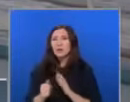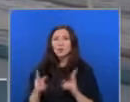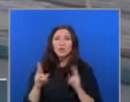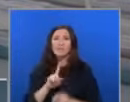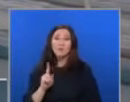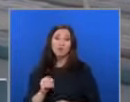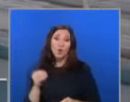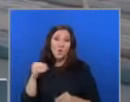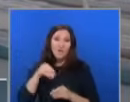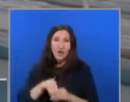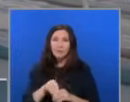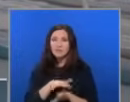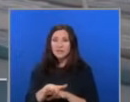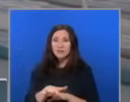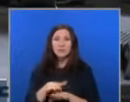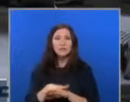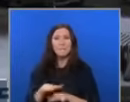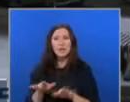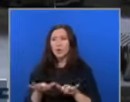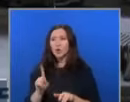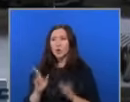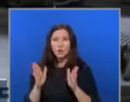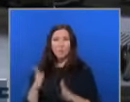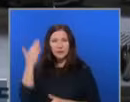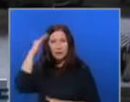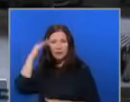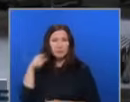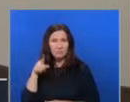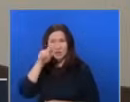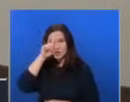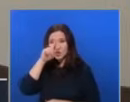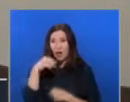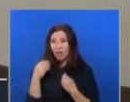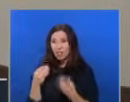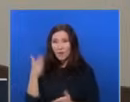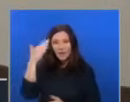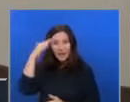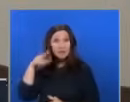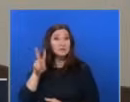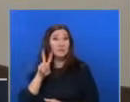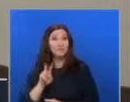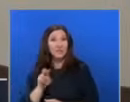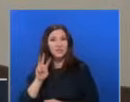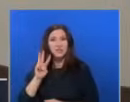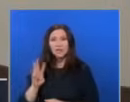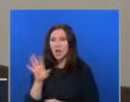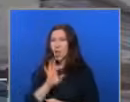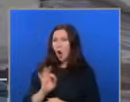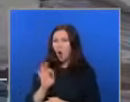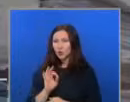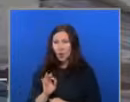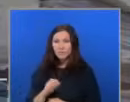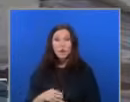системата. Системата електронната, която определя датите, на тази жена е дала дата за 23